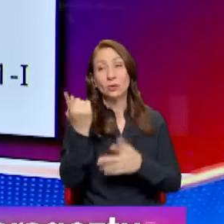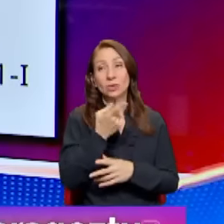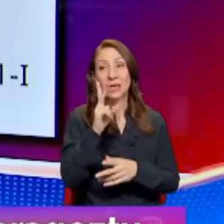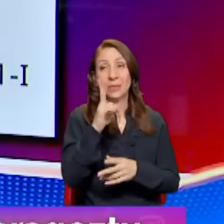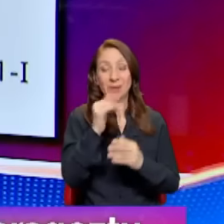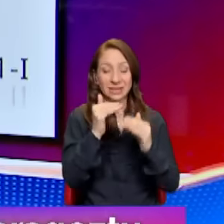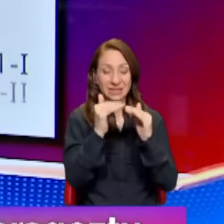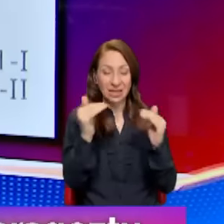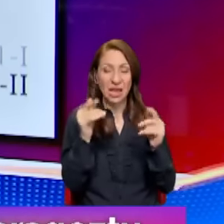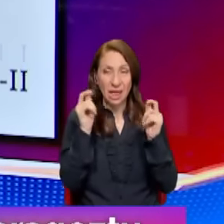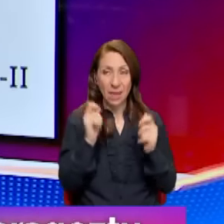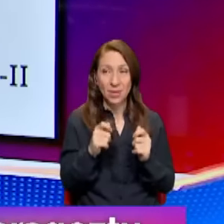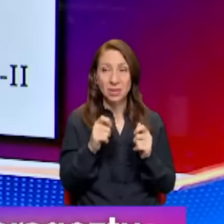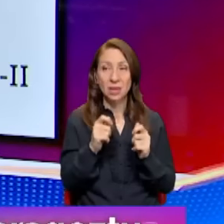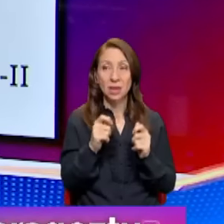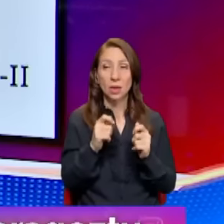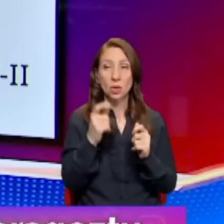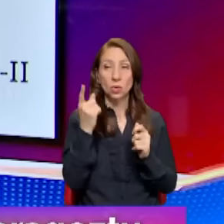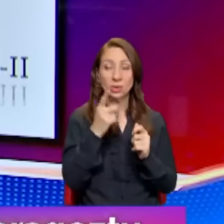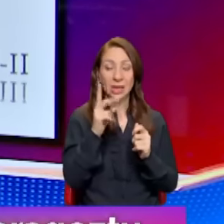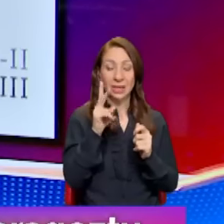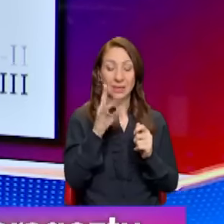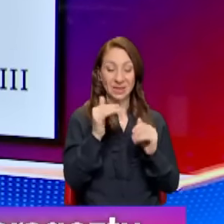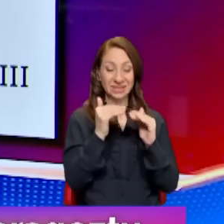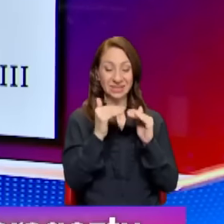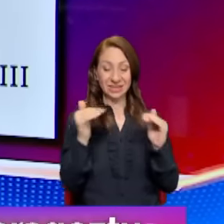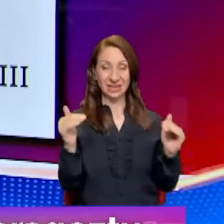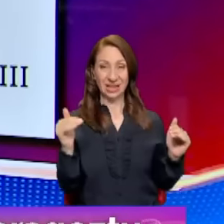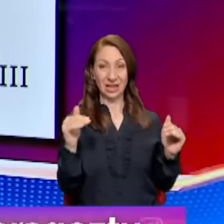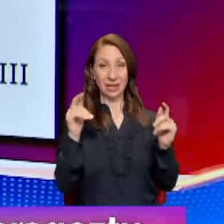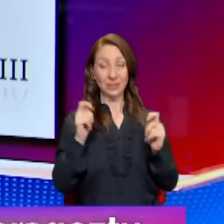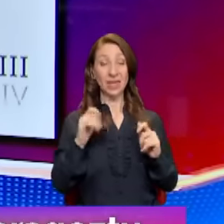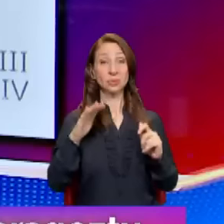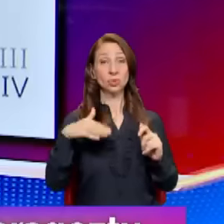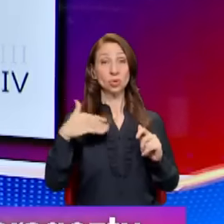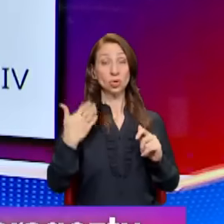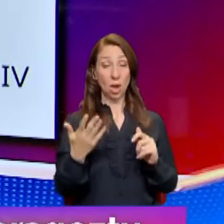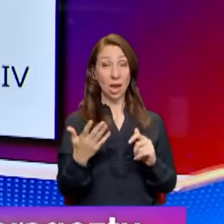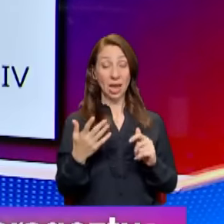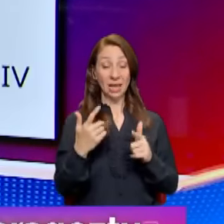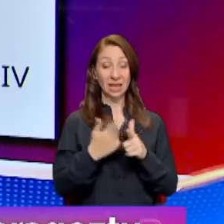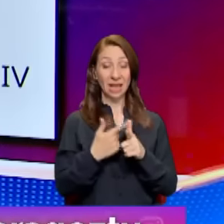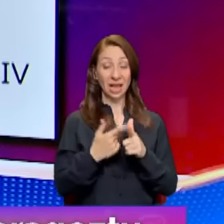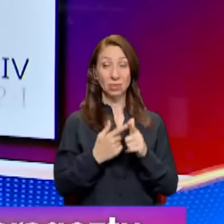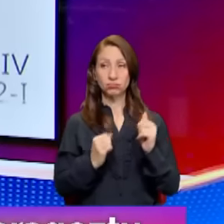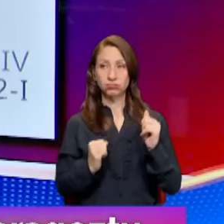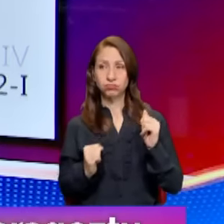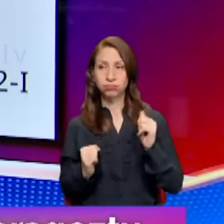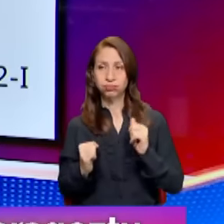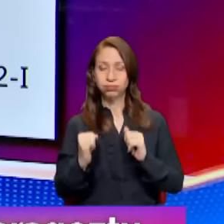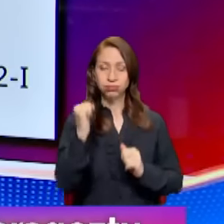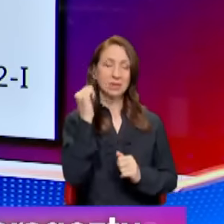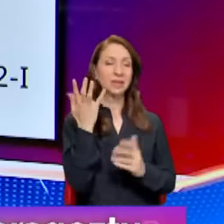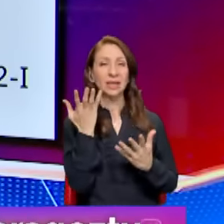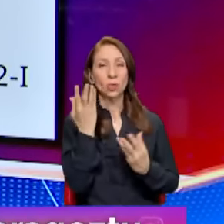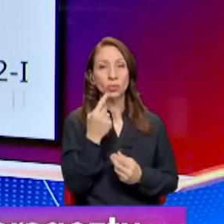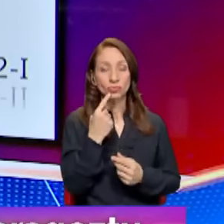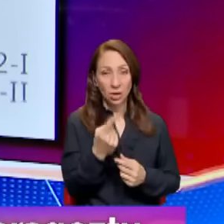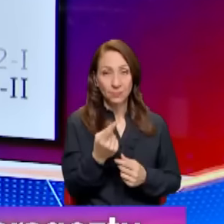25 sınırlaması yapıldı % 25 sınırlaması yapıldıktan sonra kiralardaki artışın ne kadar olduğunu